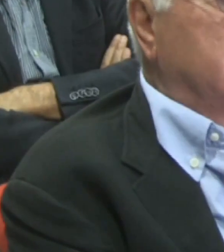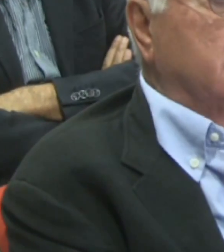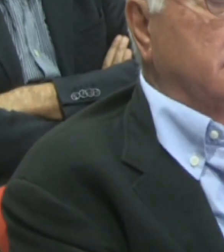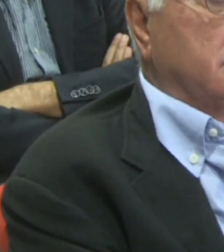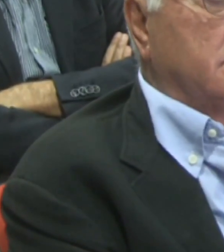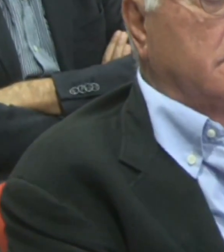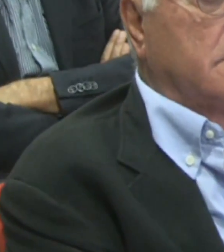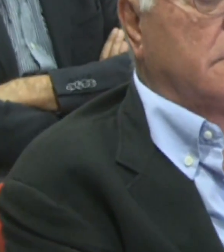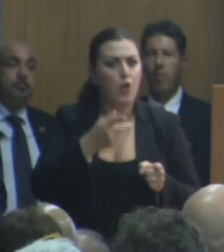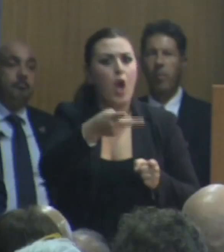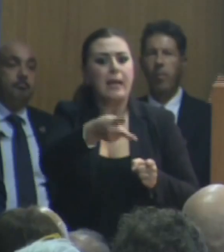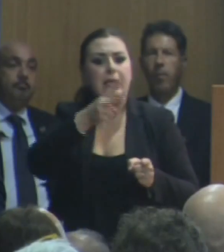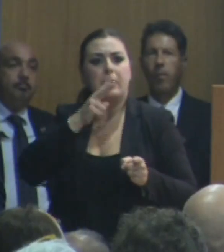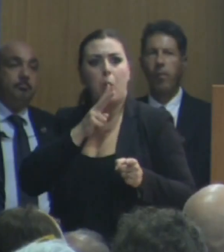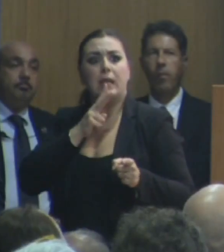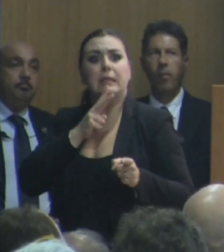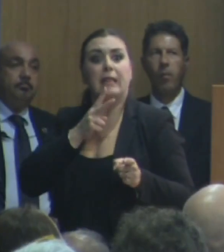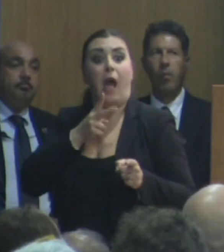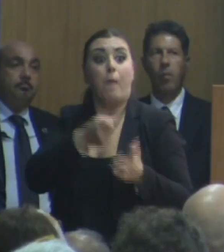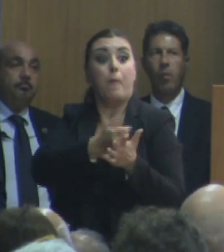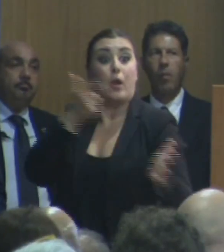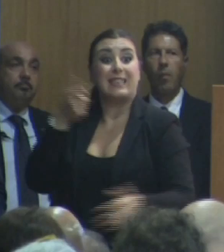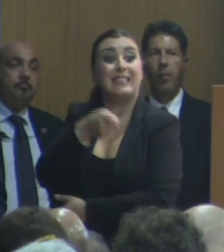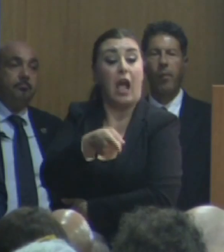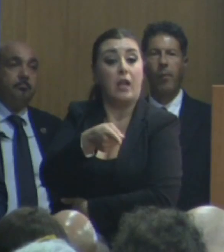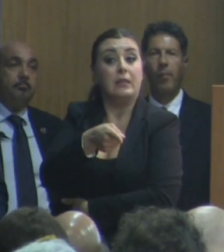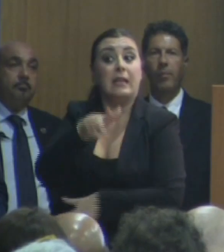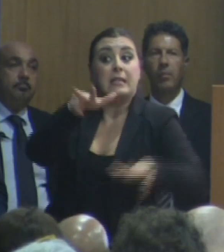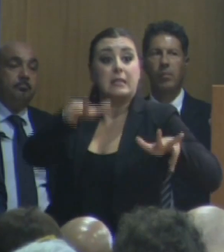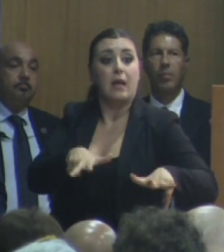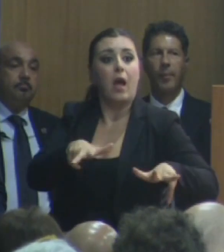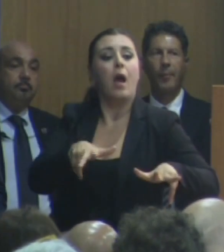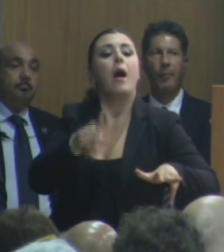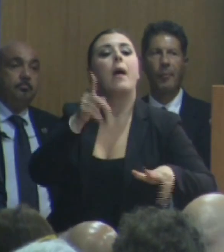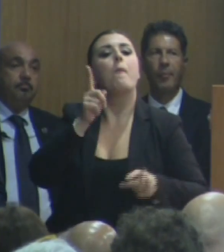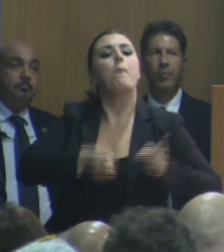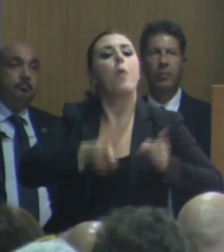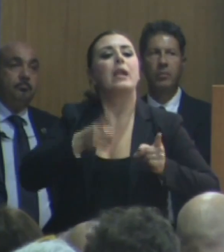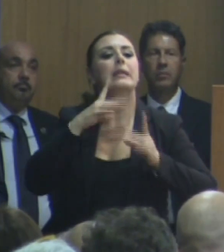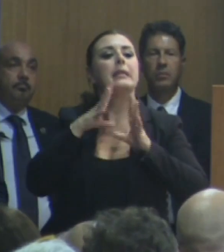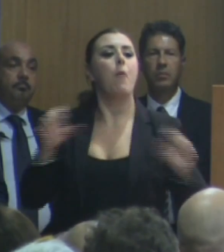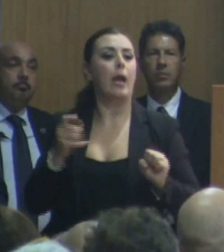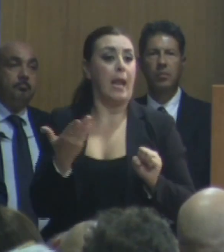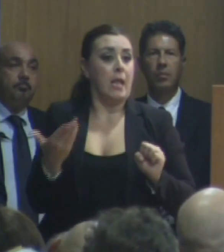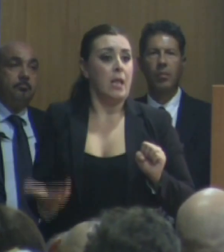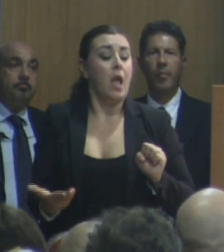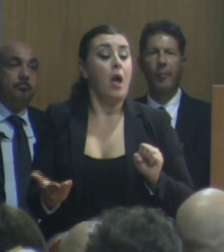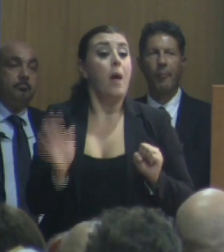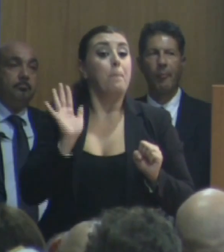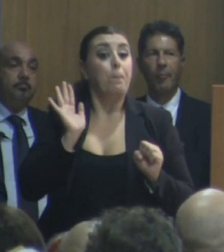è fondamentale. È fondamentale in politica e in una democrazia. E tuttavia